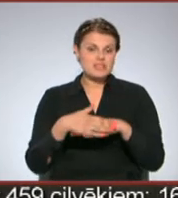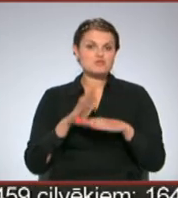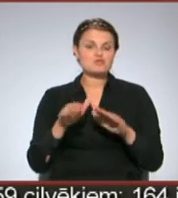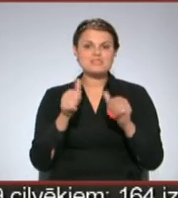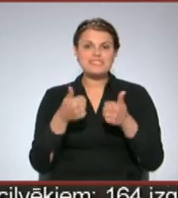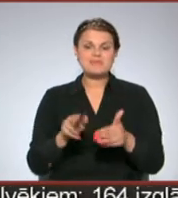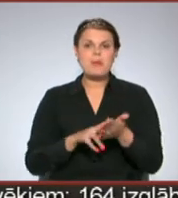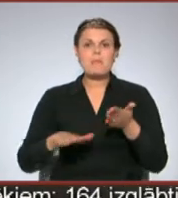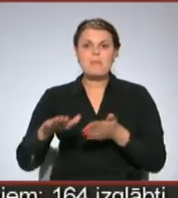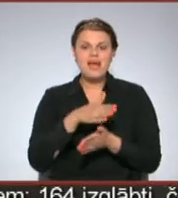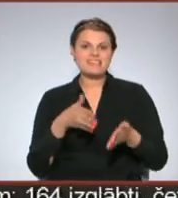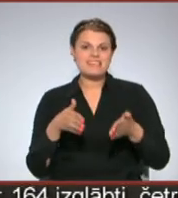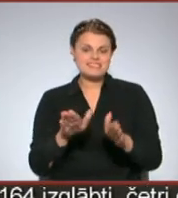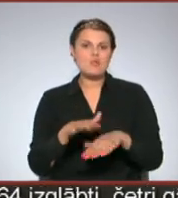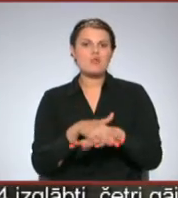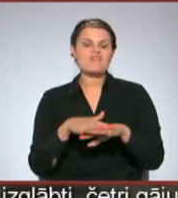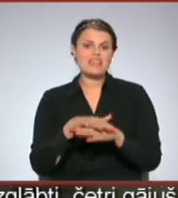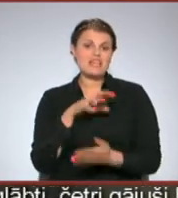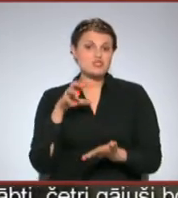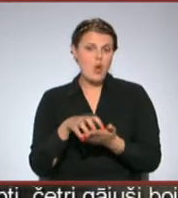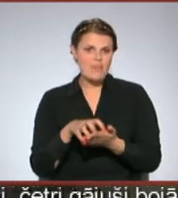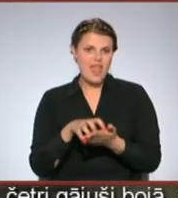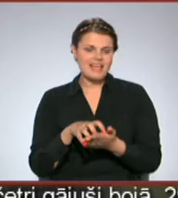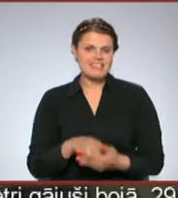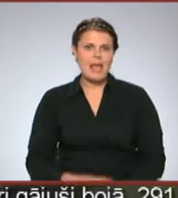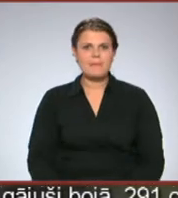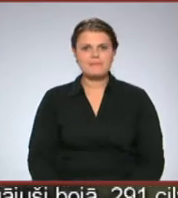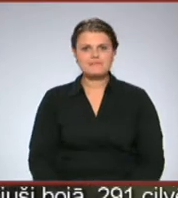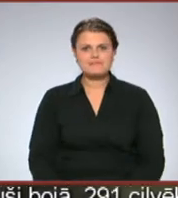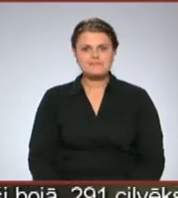izveidots parks ar celiņiem un vides objektiem. Sāk Dreimne, Edvīns Vēls, aizputstelvīzija.